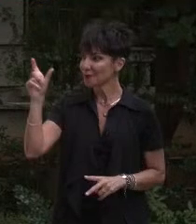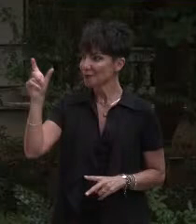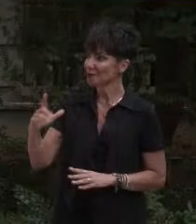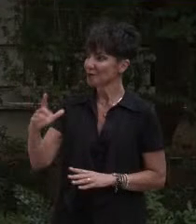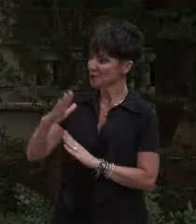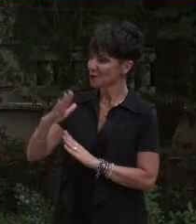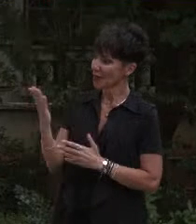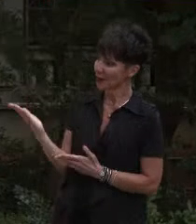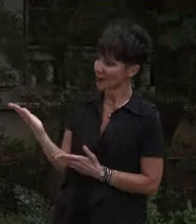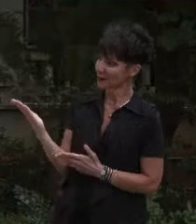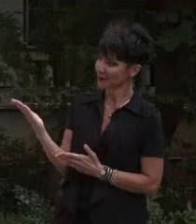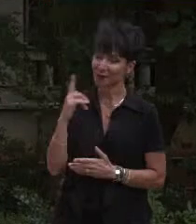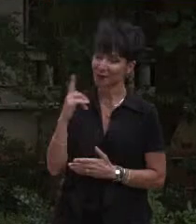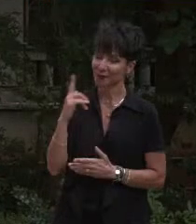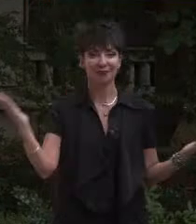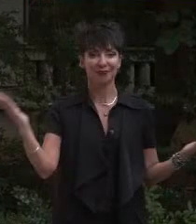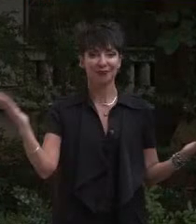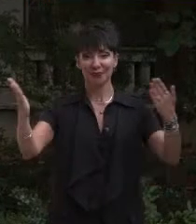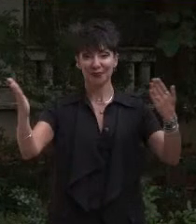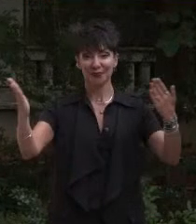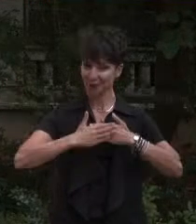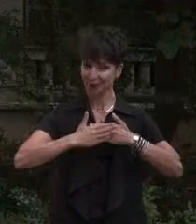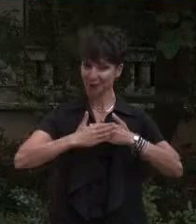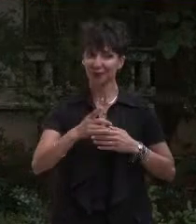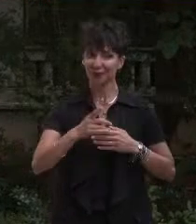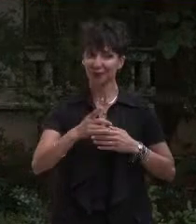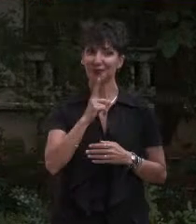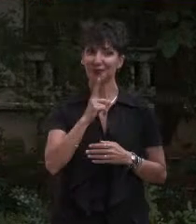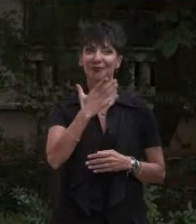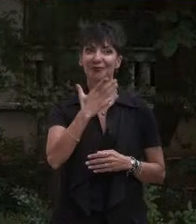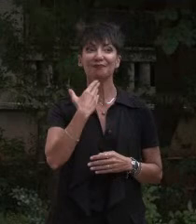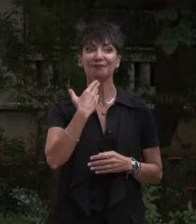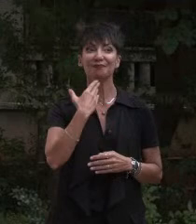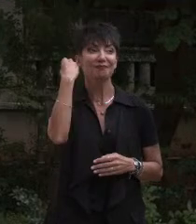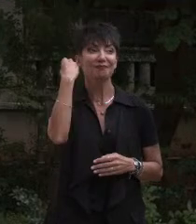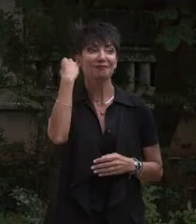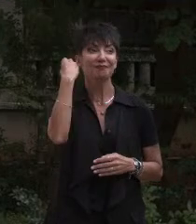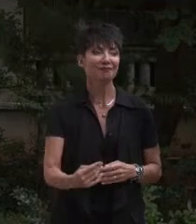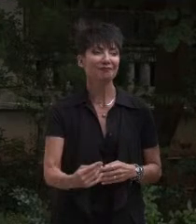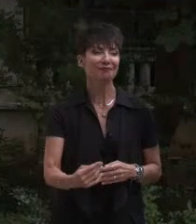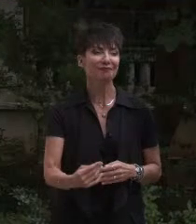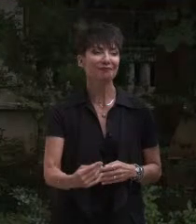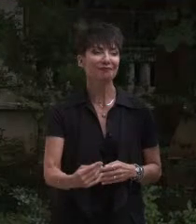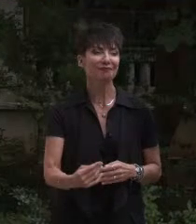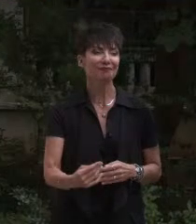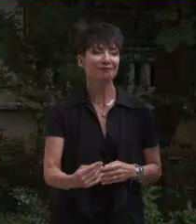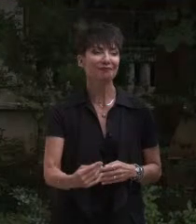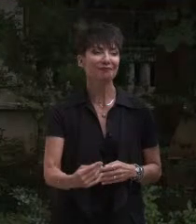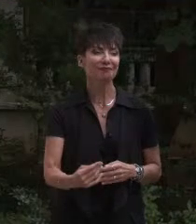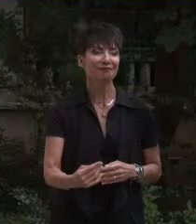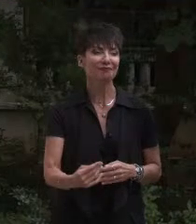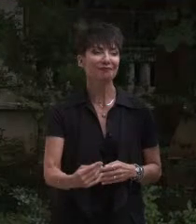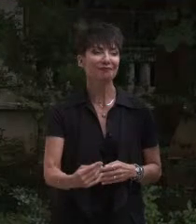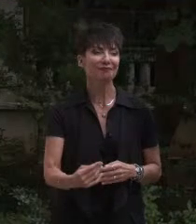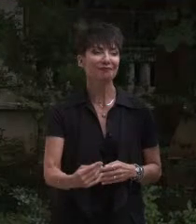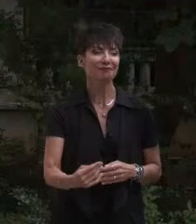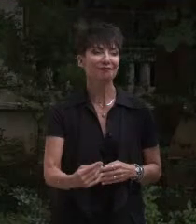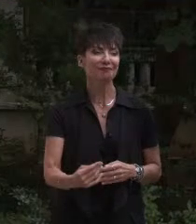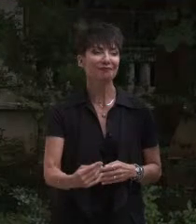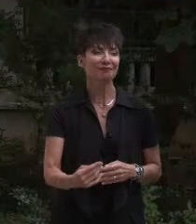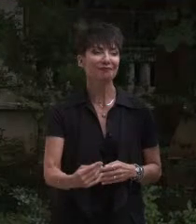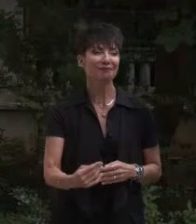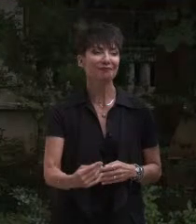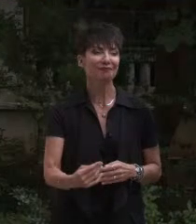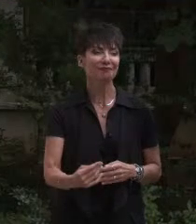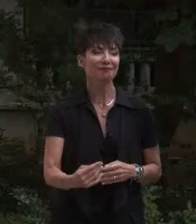πρόεδρο. Κλείνουμε αυτή, όπως είπα, την λυτή και απέριτη εκδήλωσή μας, όμως